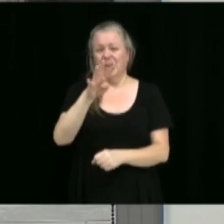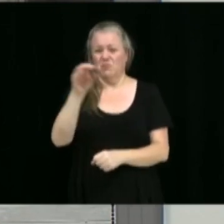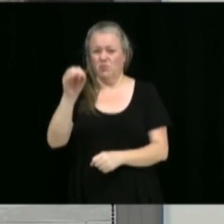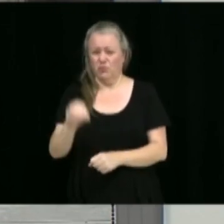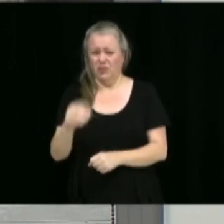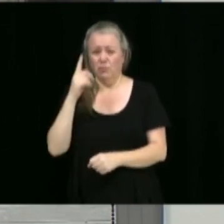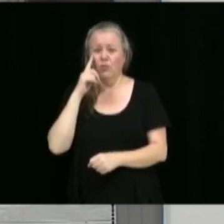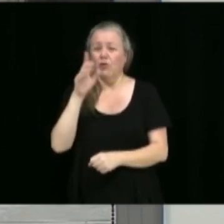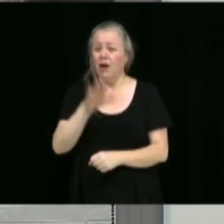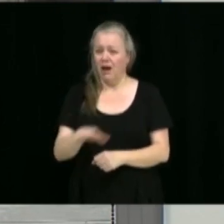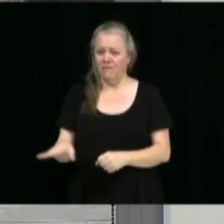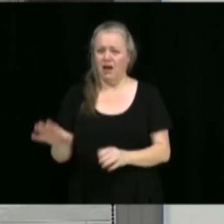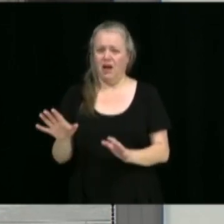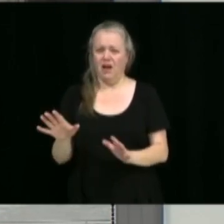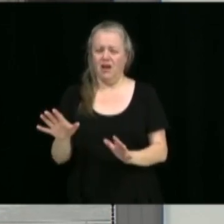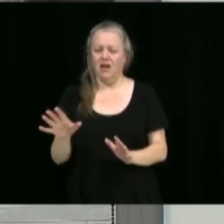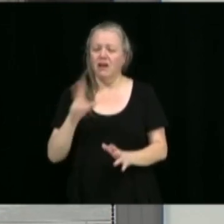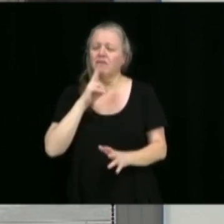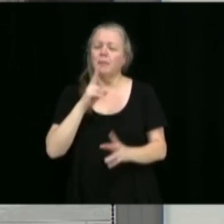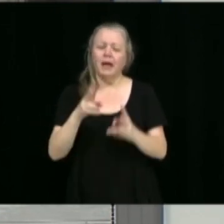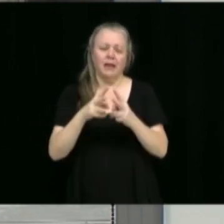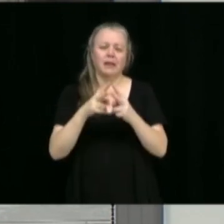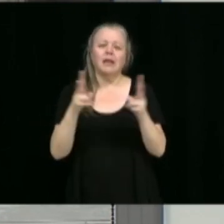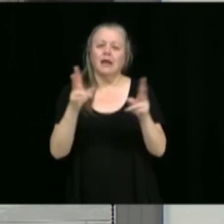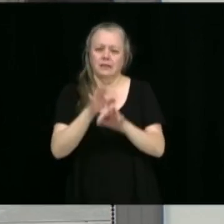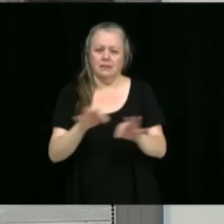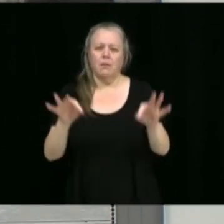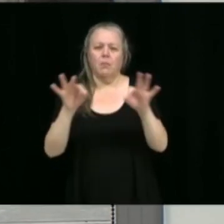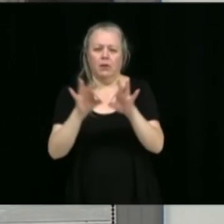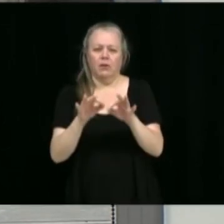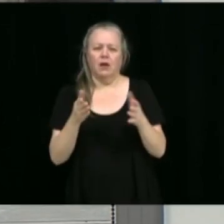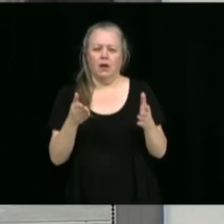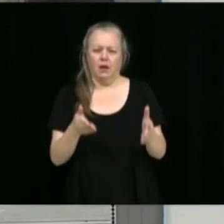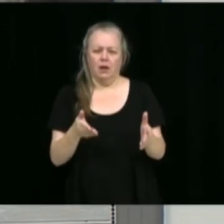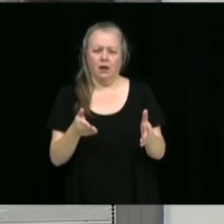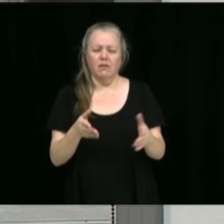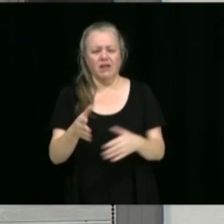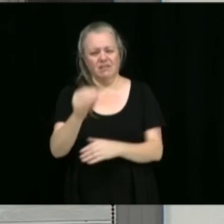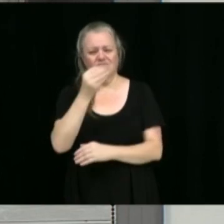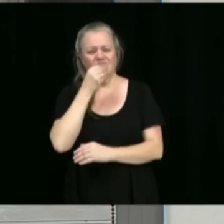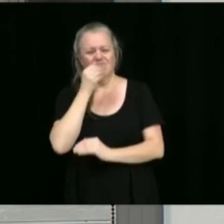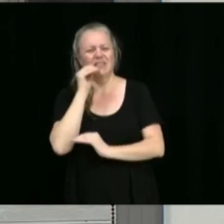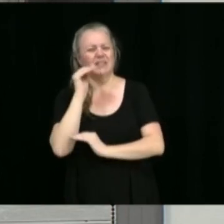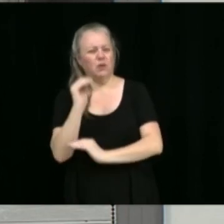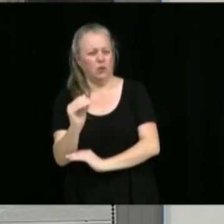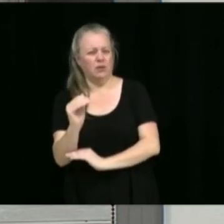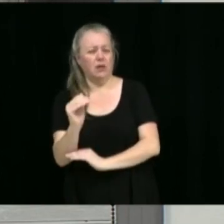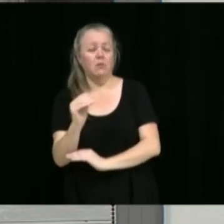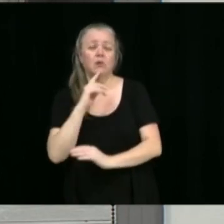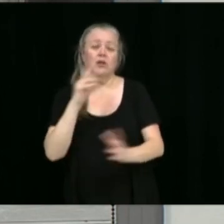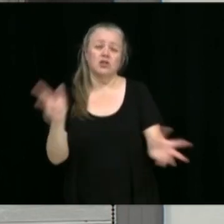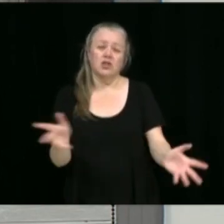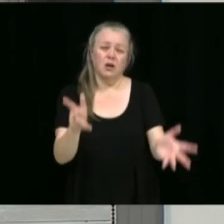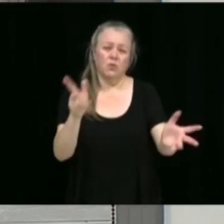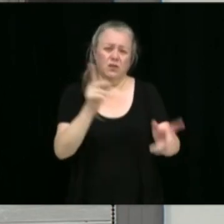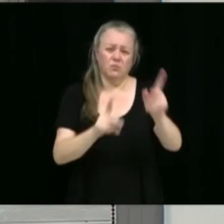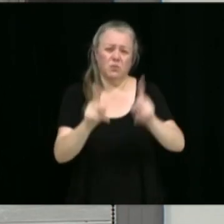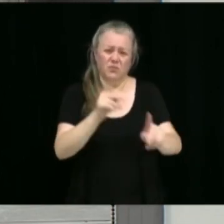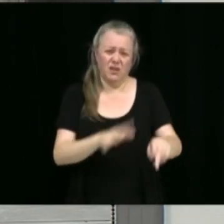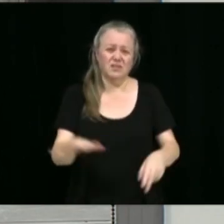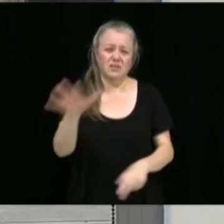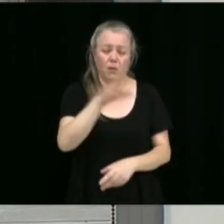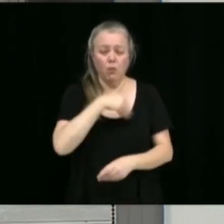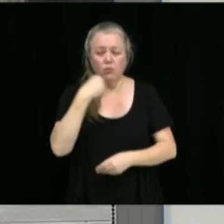enfants. Donc, c'est très important ce qui va se dérouler là. Et cette sécurité alimentaire, donc, j'invite toute la population